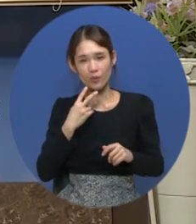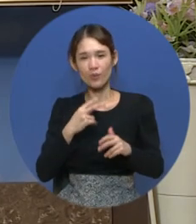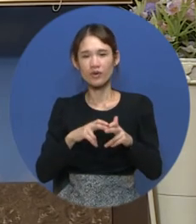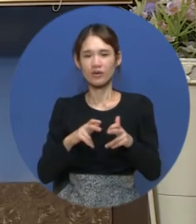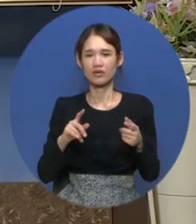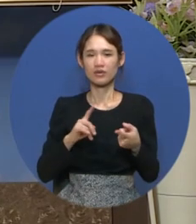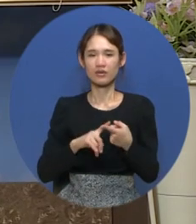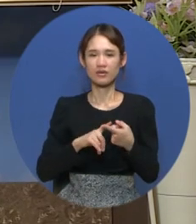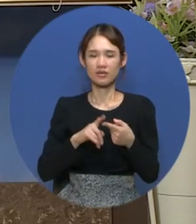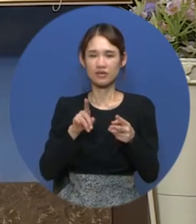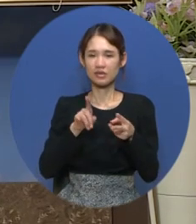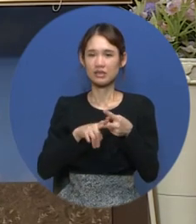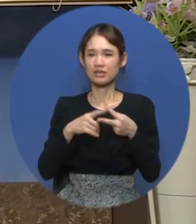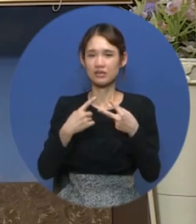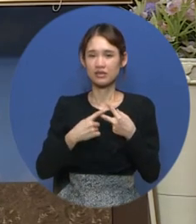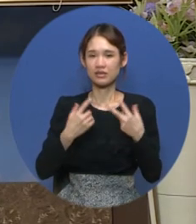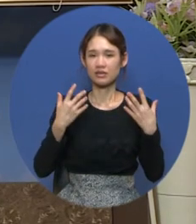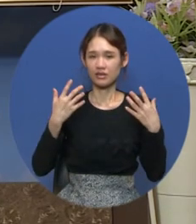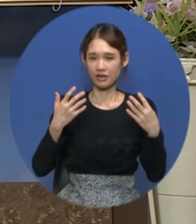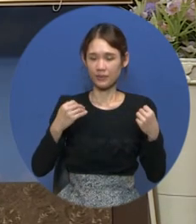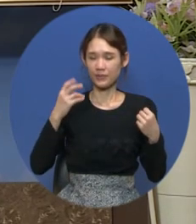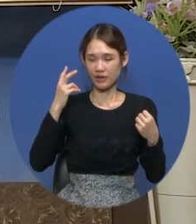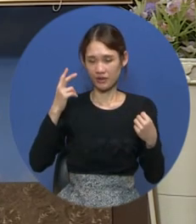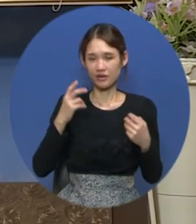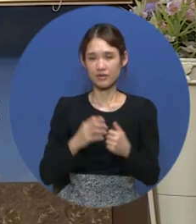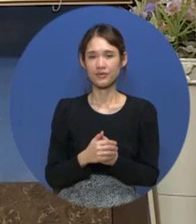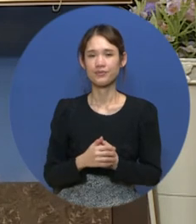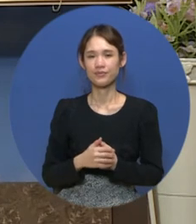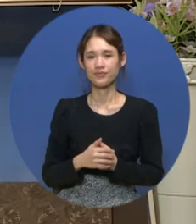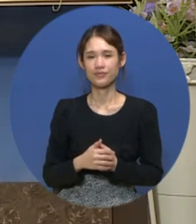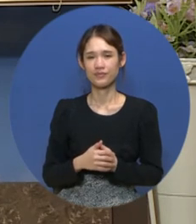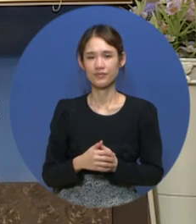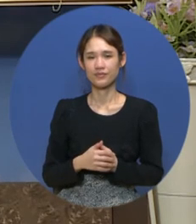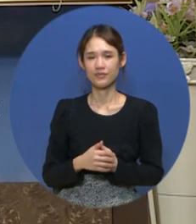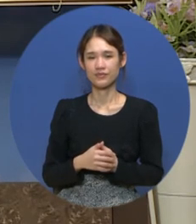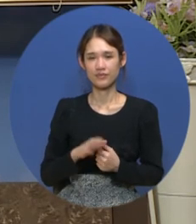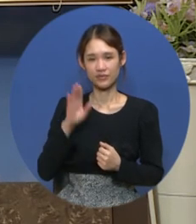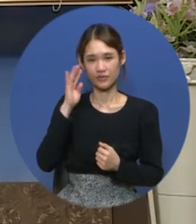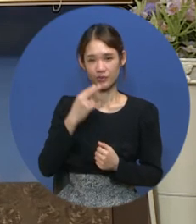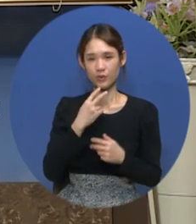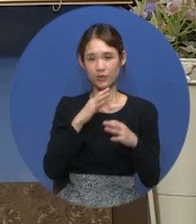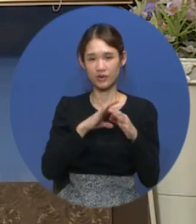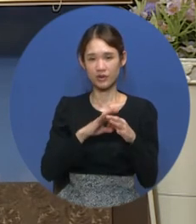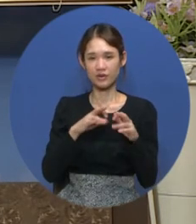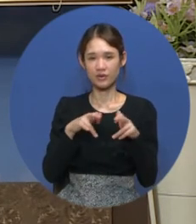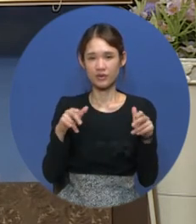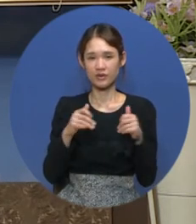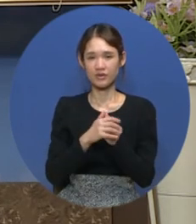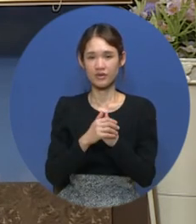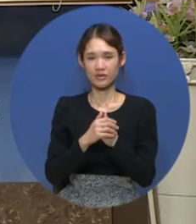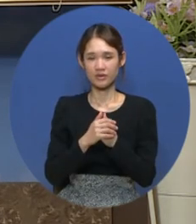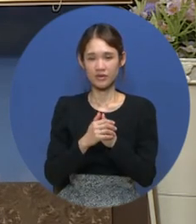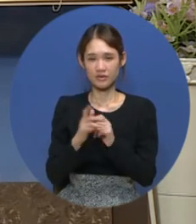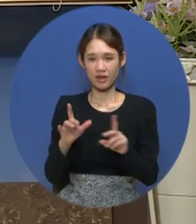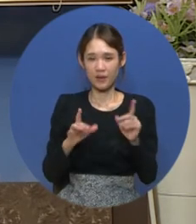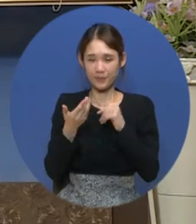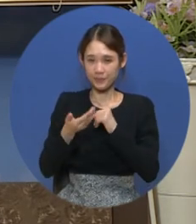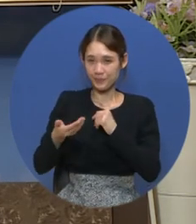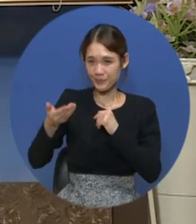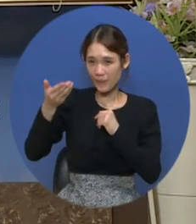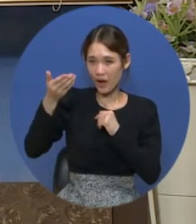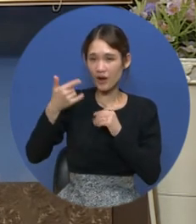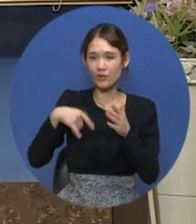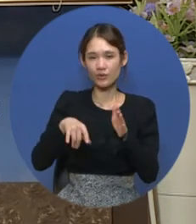장애 라는 것에 대해서 더 많은 이해를 하실 것 같은데요 앞으로도 이 훅 장애인 분들의 삶의 질 향상을 위한